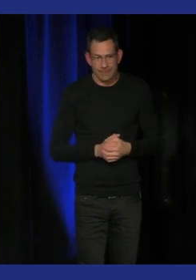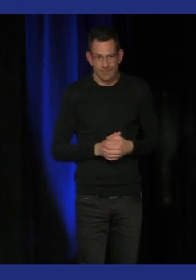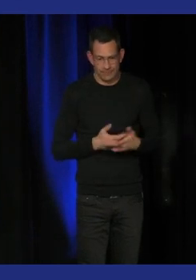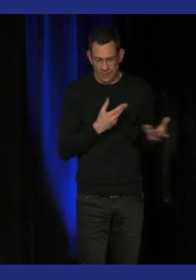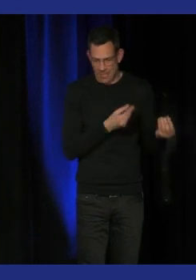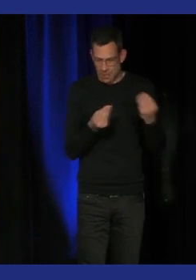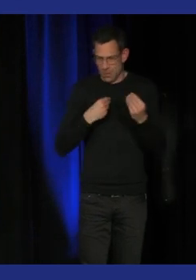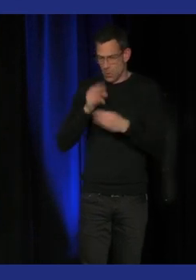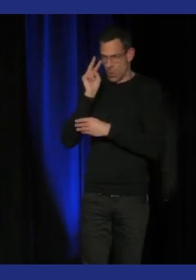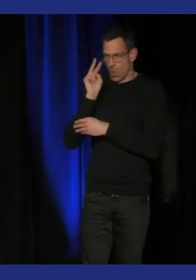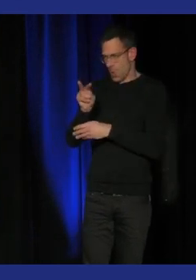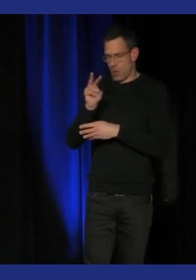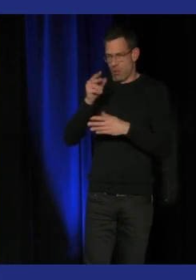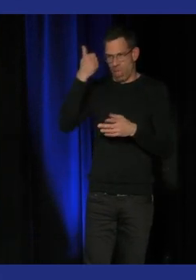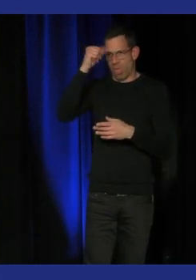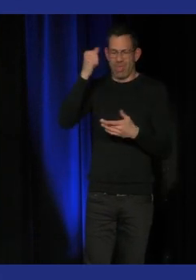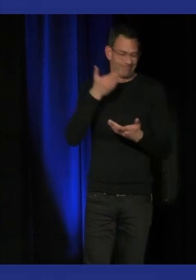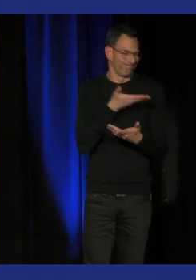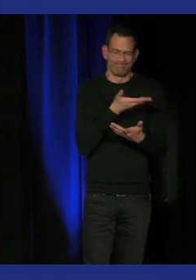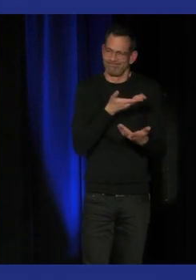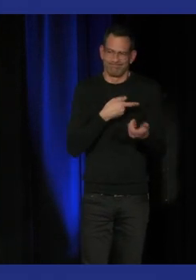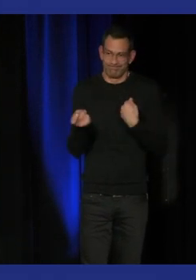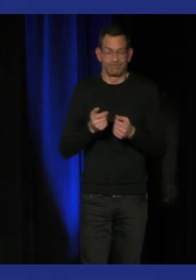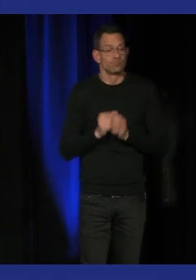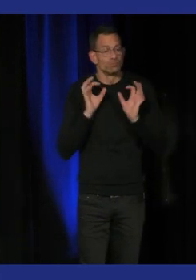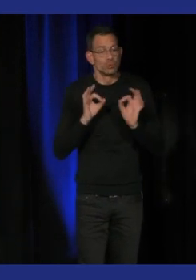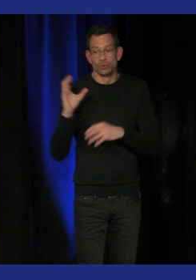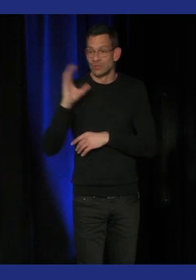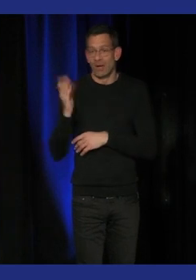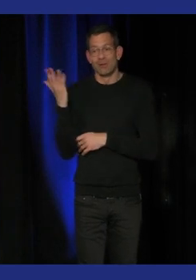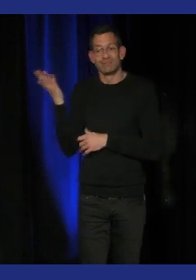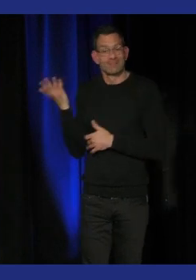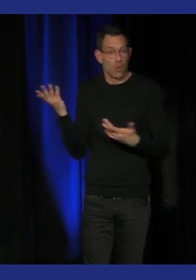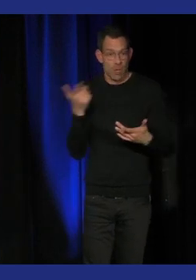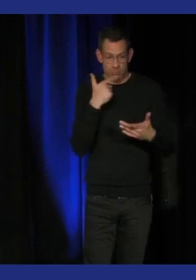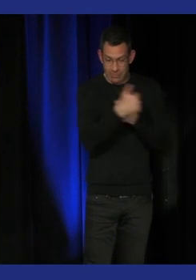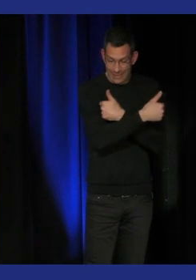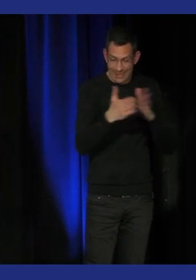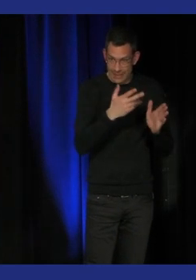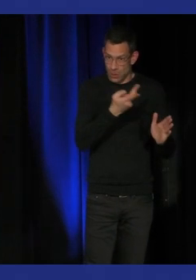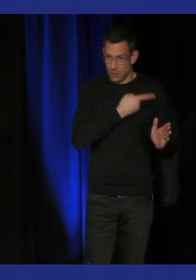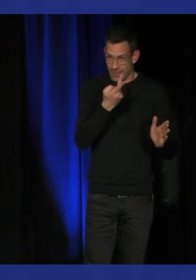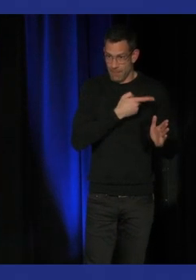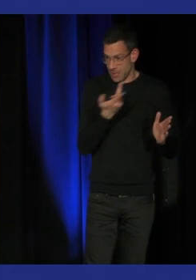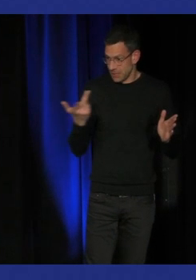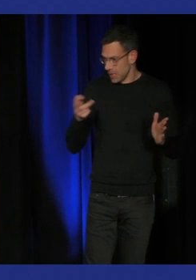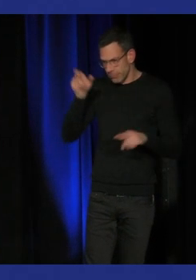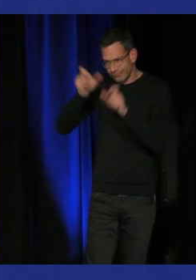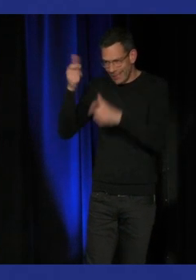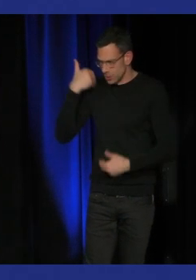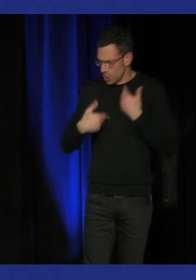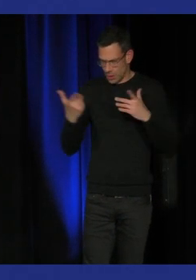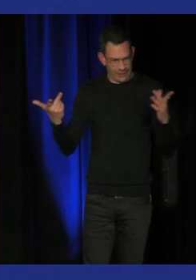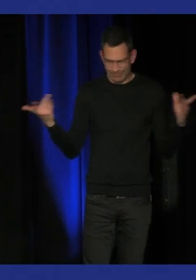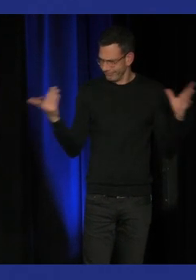regard. Charlotte évoquait le fait que la catégorie médicale puisse être plaquée sur les personnes en situation de handicap,